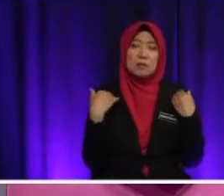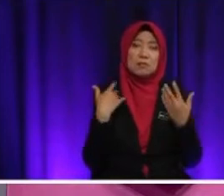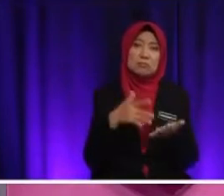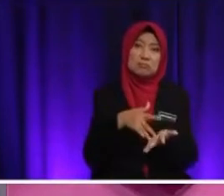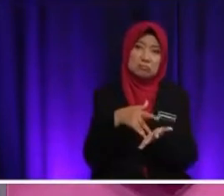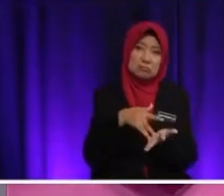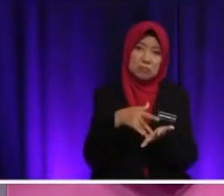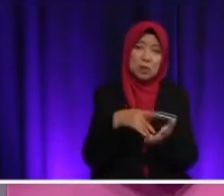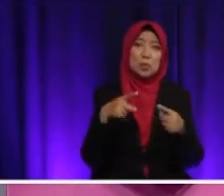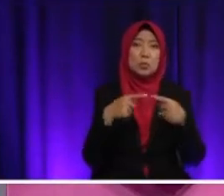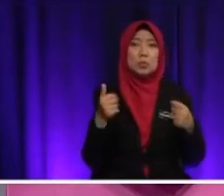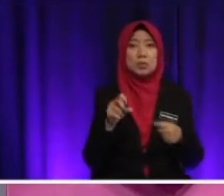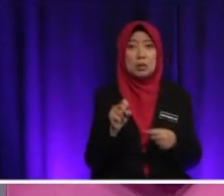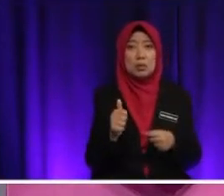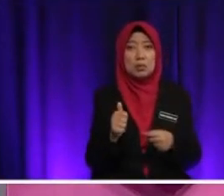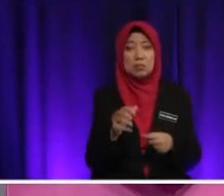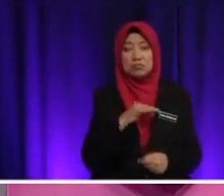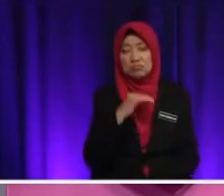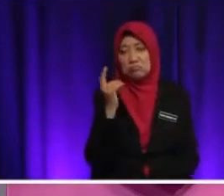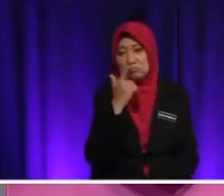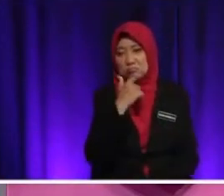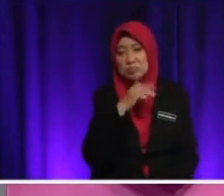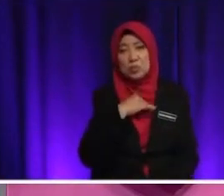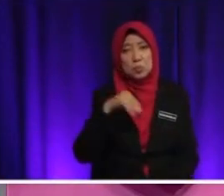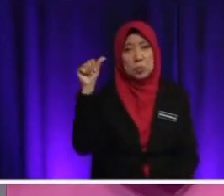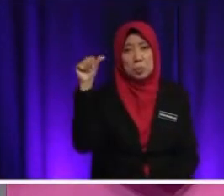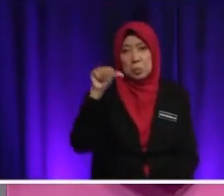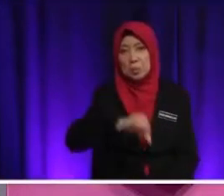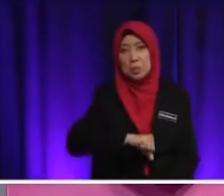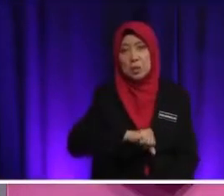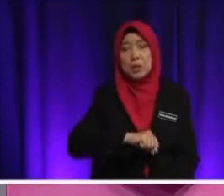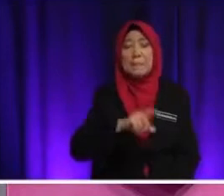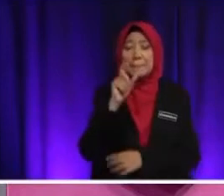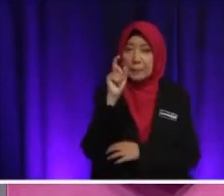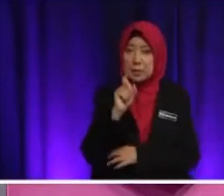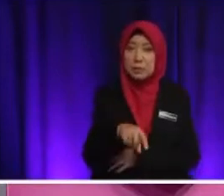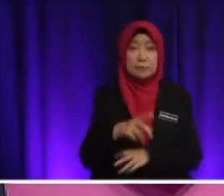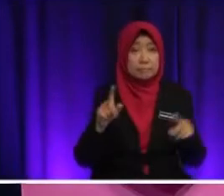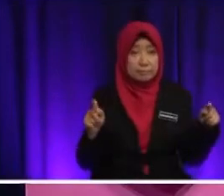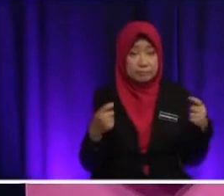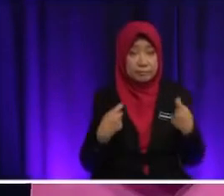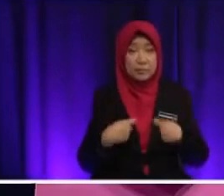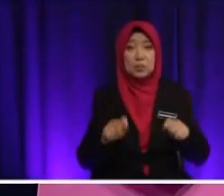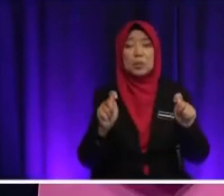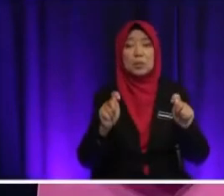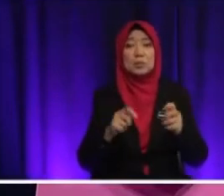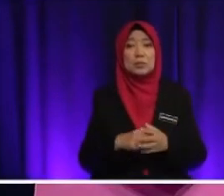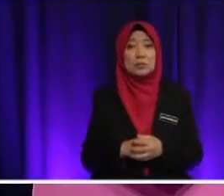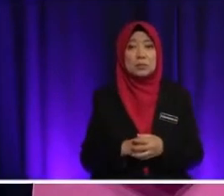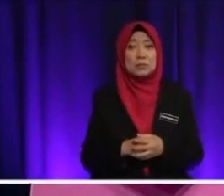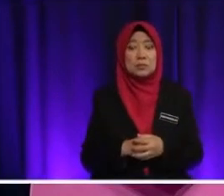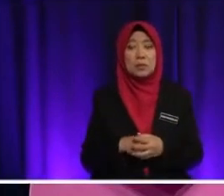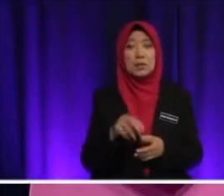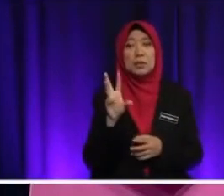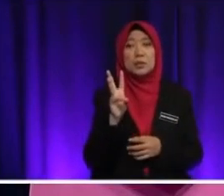asa. Masya Allah. Ustaz, saya tak nak dah Ustaz. Saya kalah lah Ustaz. Kan bangkit semula. Itu Islam ajar. Itu pengajarannya. Dan yang keenam,